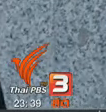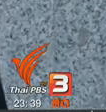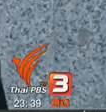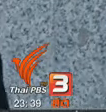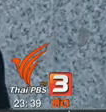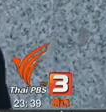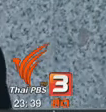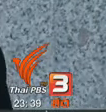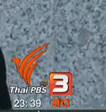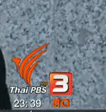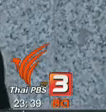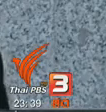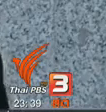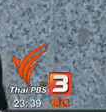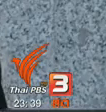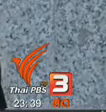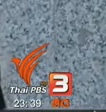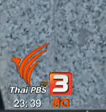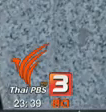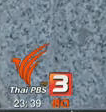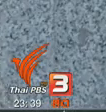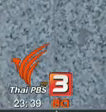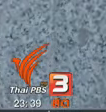and no one can defy the wind of change